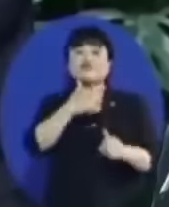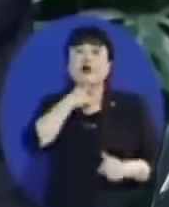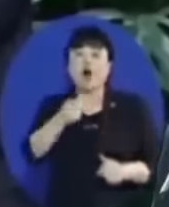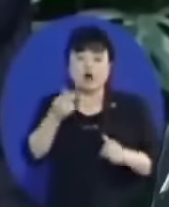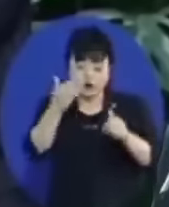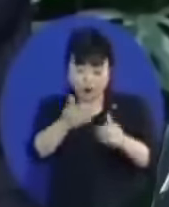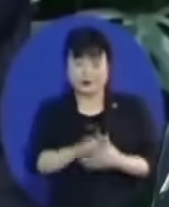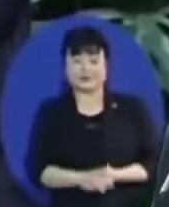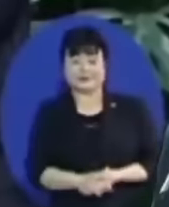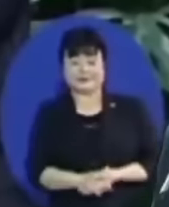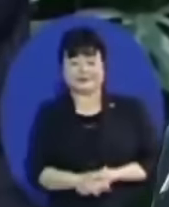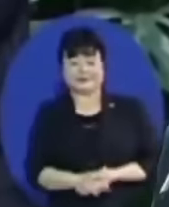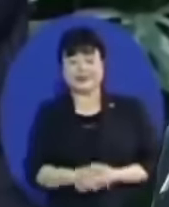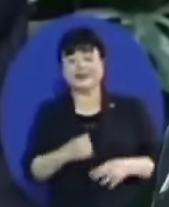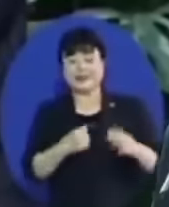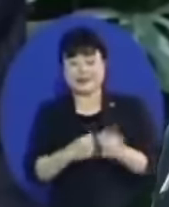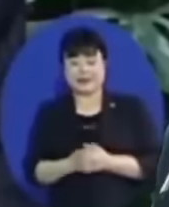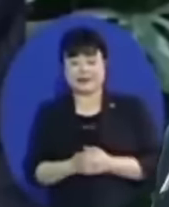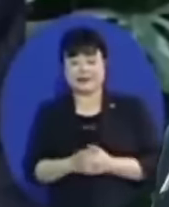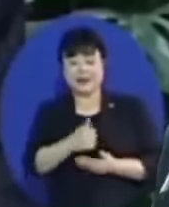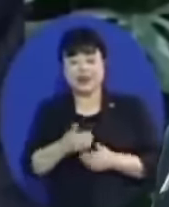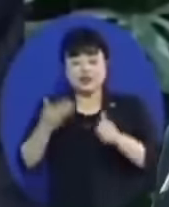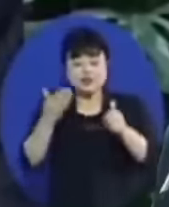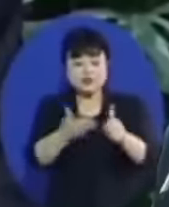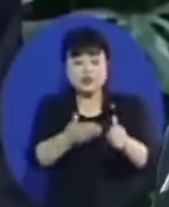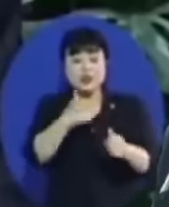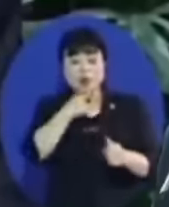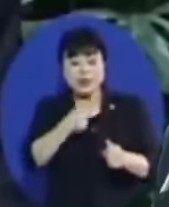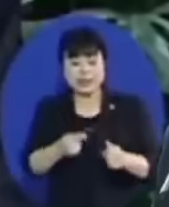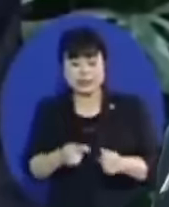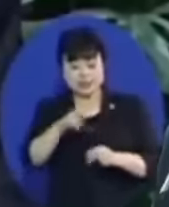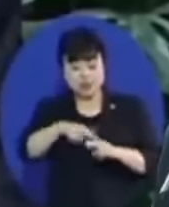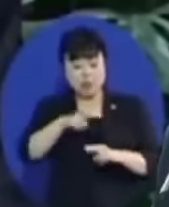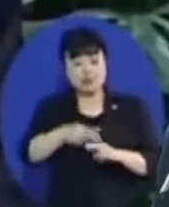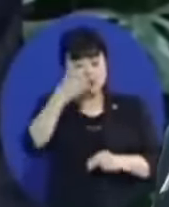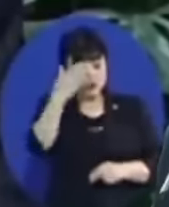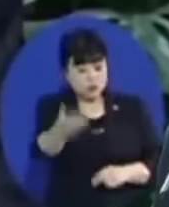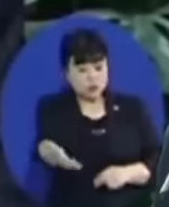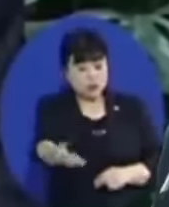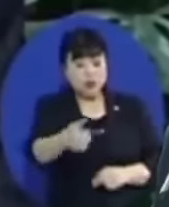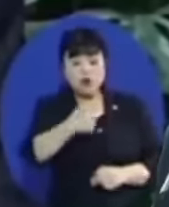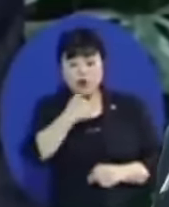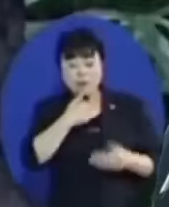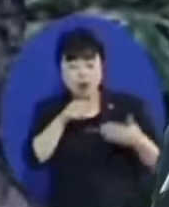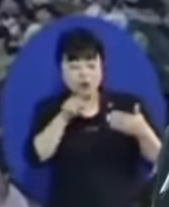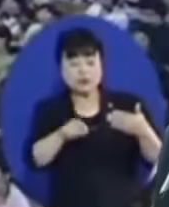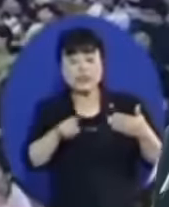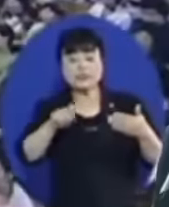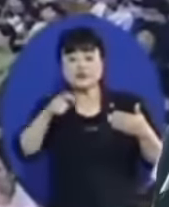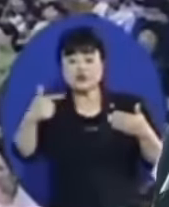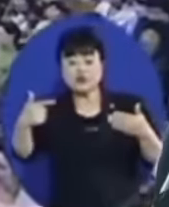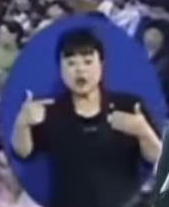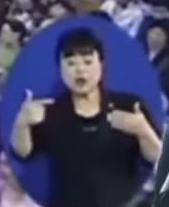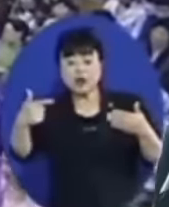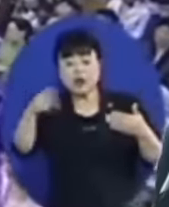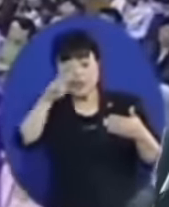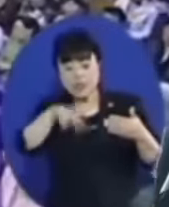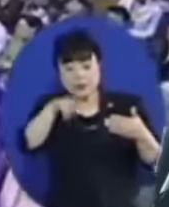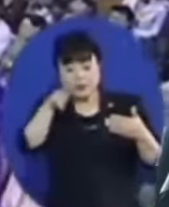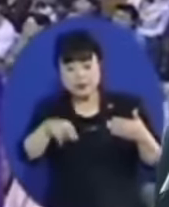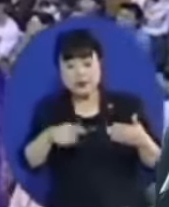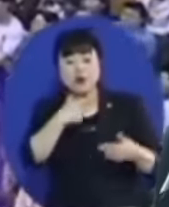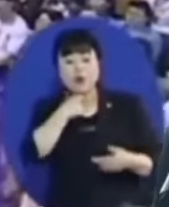주지. 그러므로 주는 자가 원해서 주는 것이 선물인데 로마서 9장 16절 우리 다 같이 한번